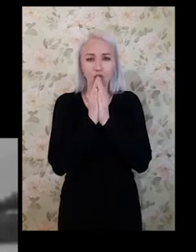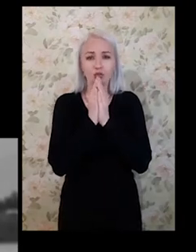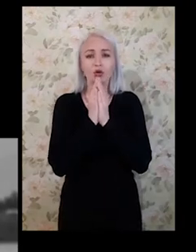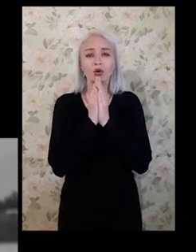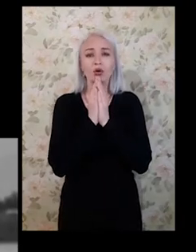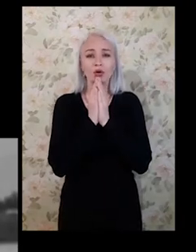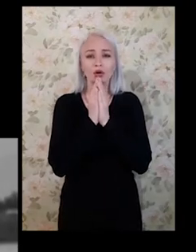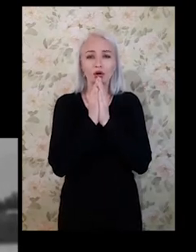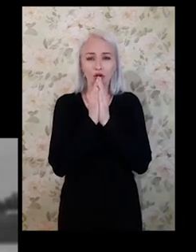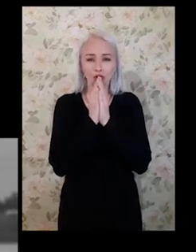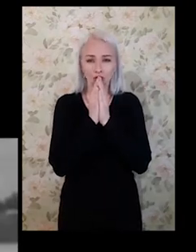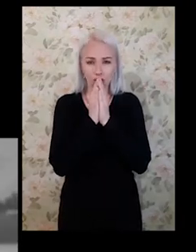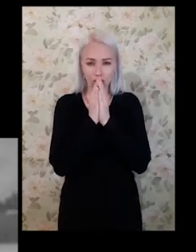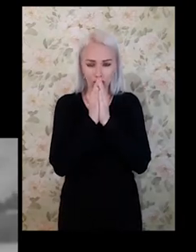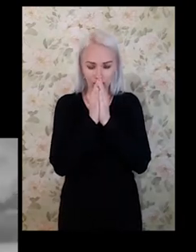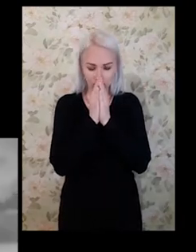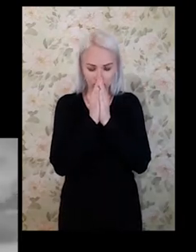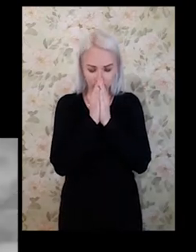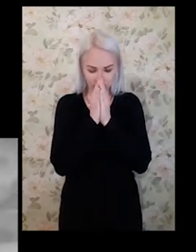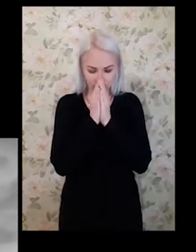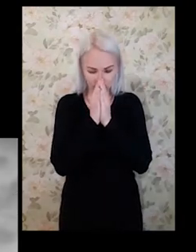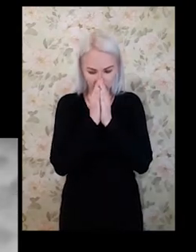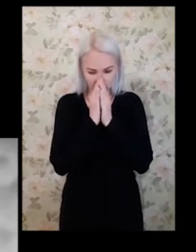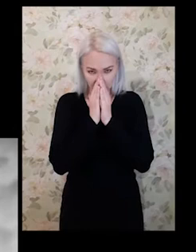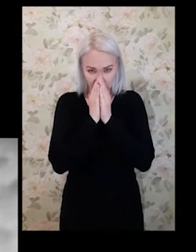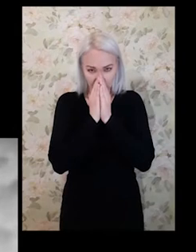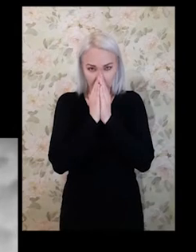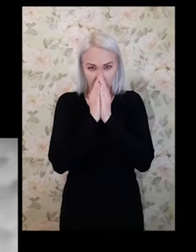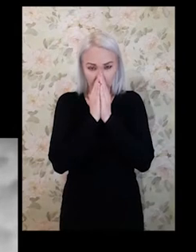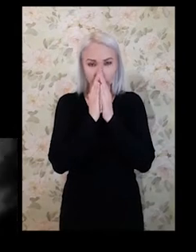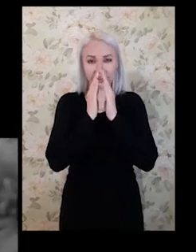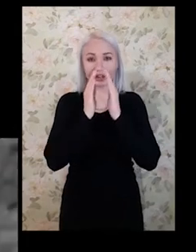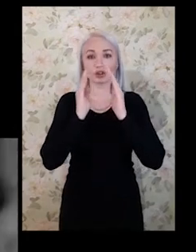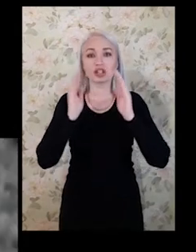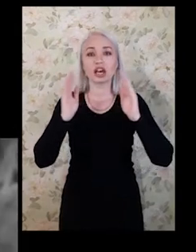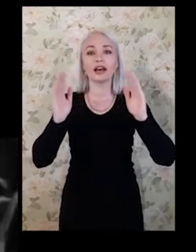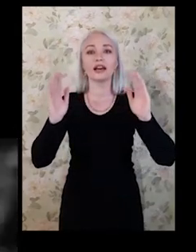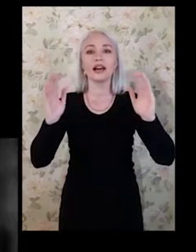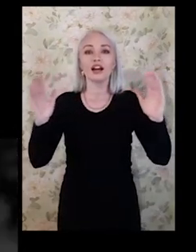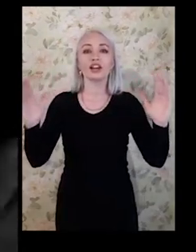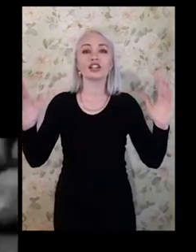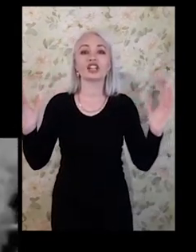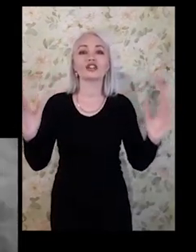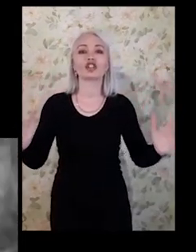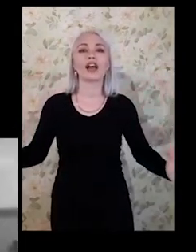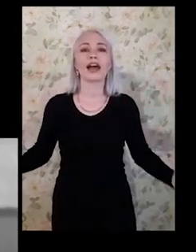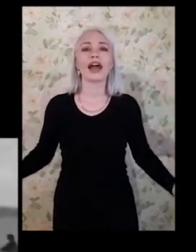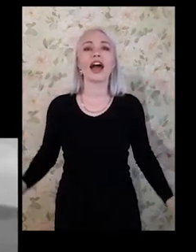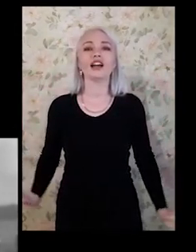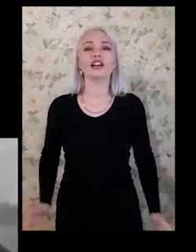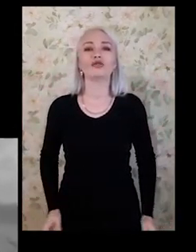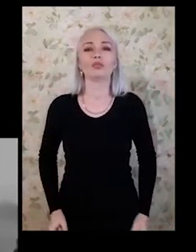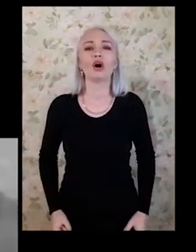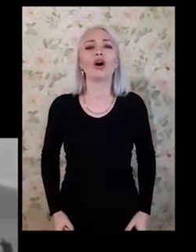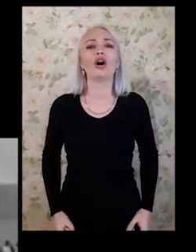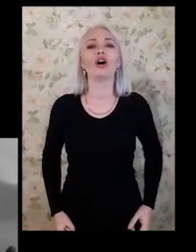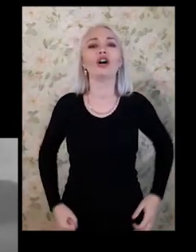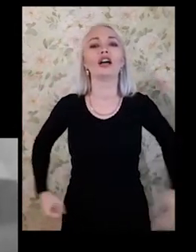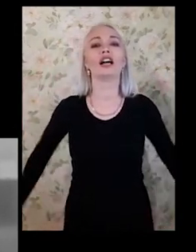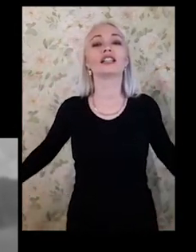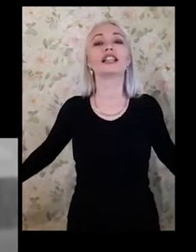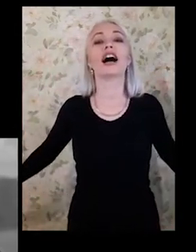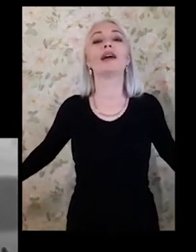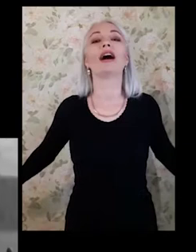услышать мог. Он рванулся из траншеи в